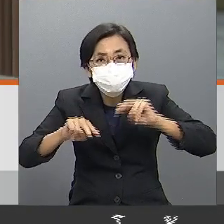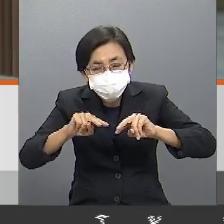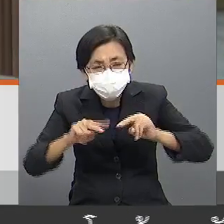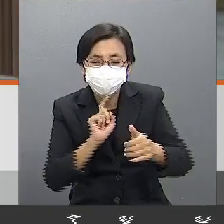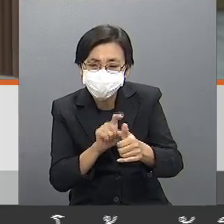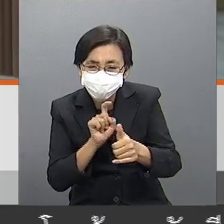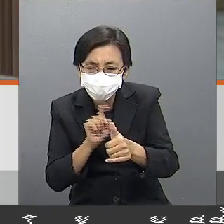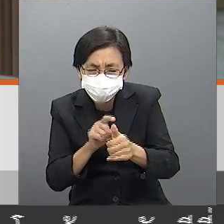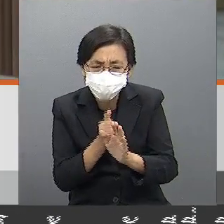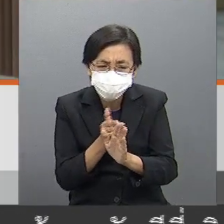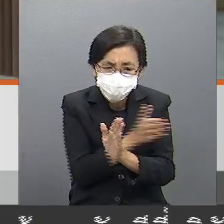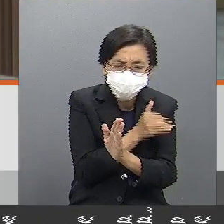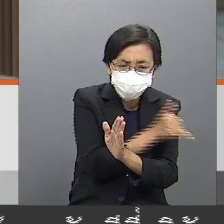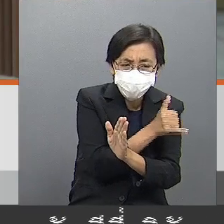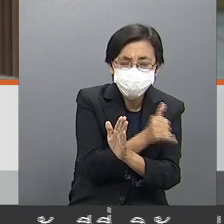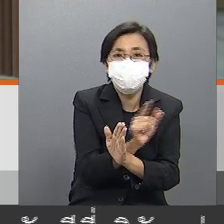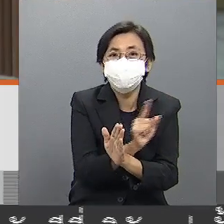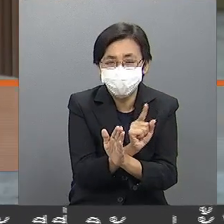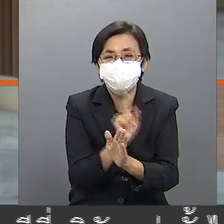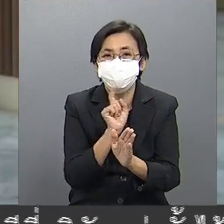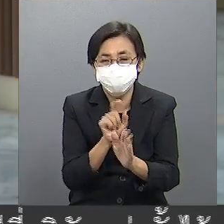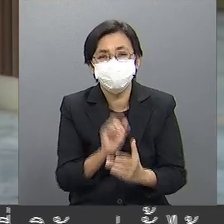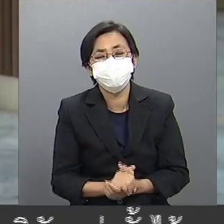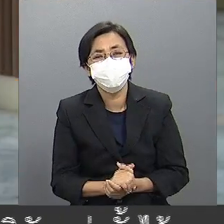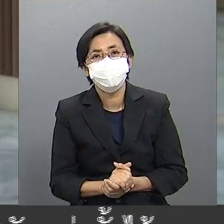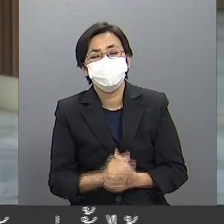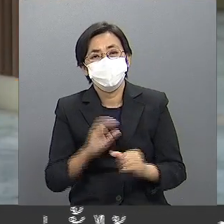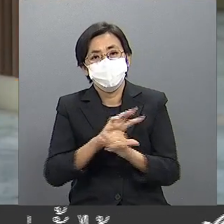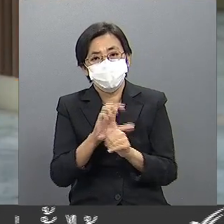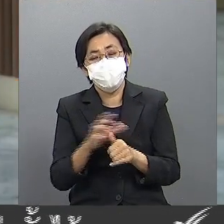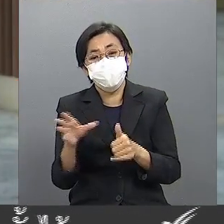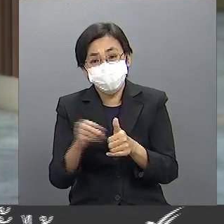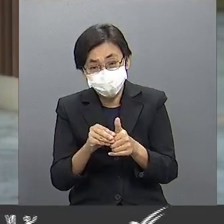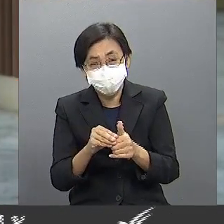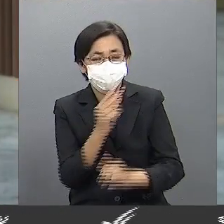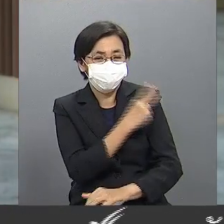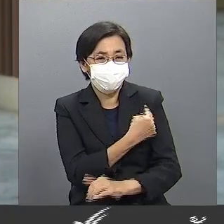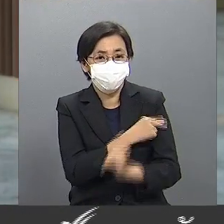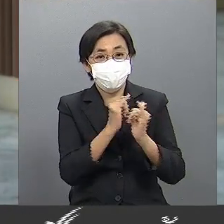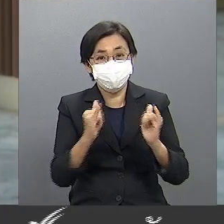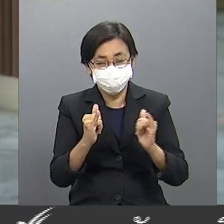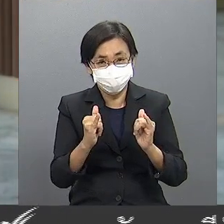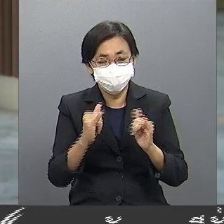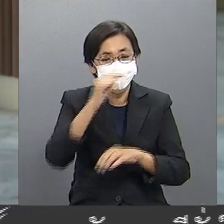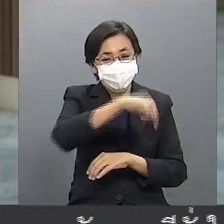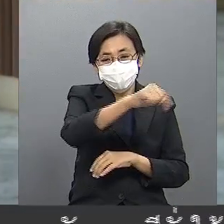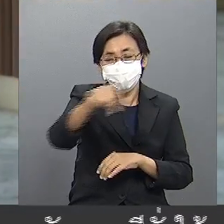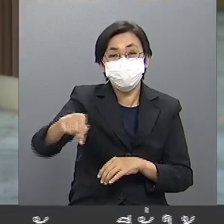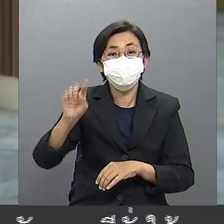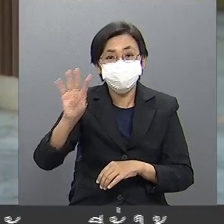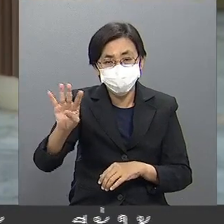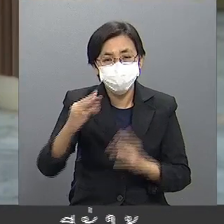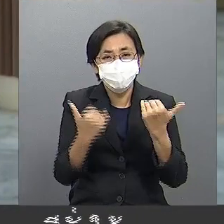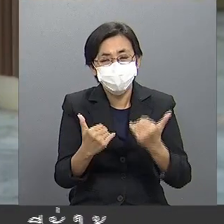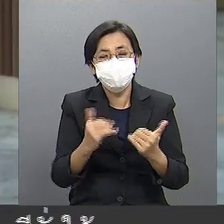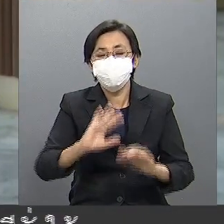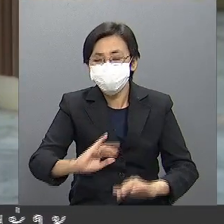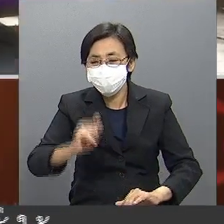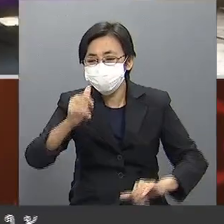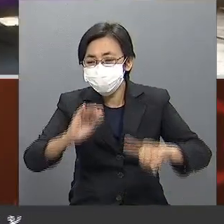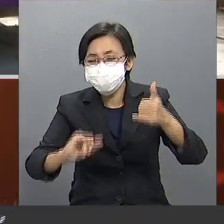การแพร่ระบาดให้ได้อย่างรวดเร็วเราจะไปติดตามจากคุณพัชราจิกคำนะคะรายงานสดจากโรงพยาบาลสนามสวนประวัติศาสตร์พลเอกเปร